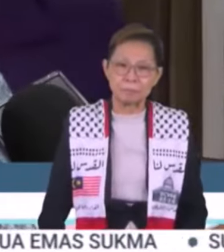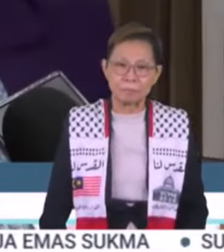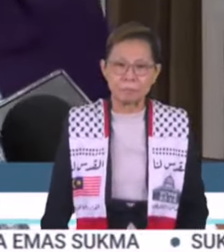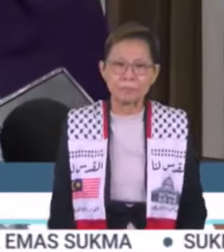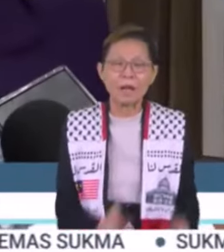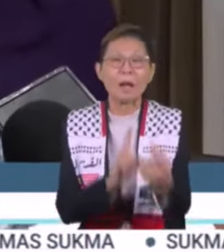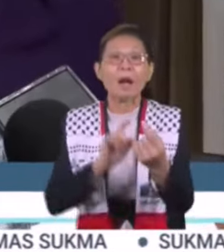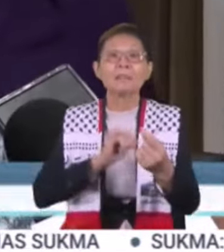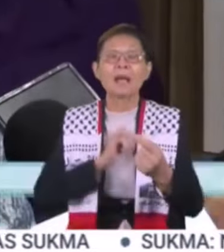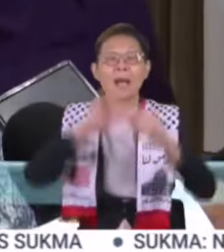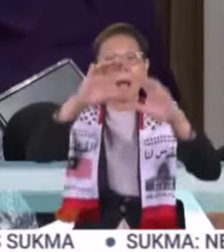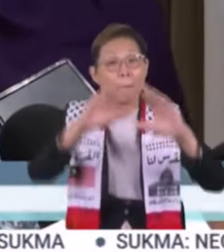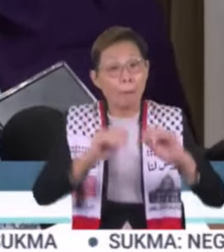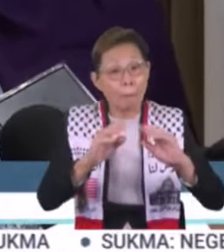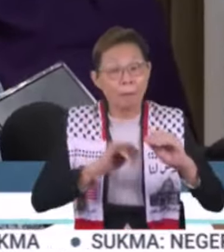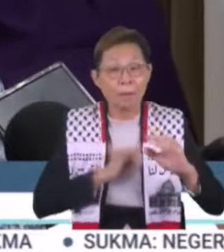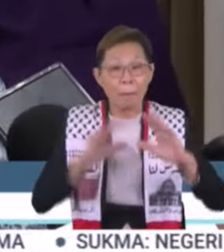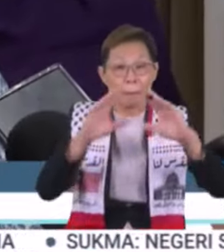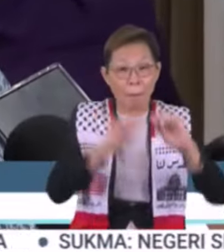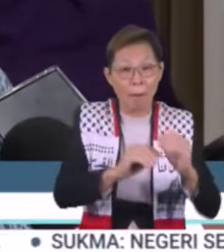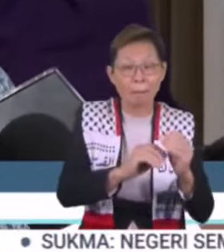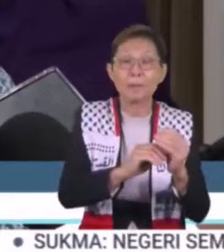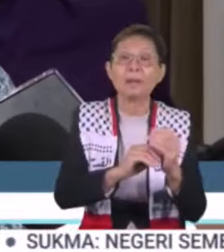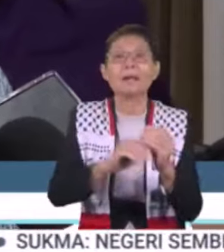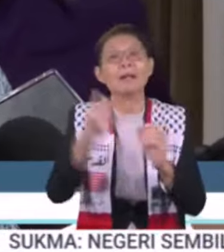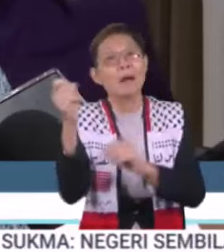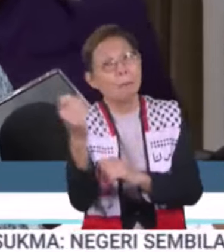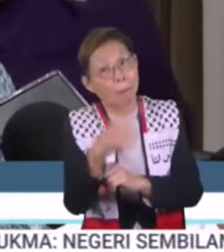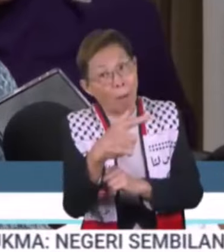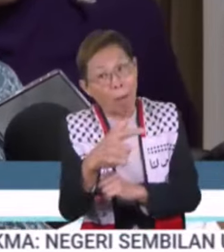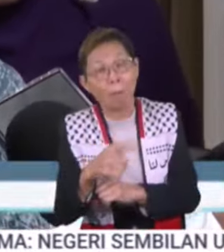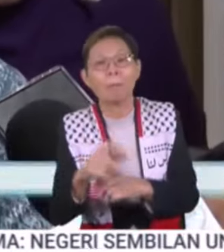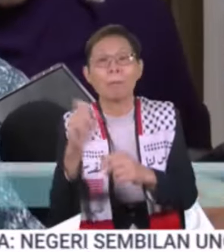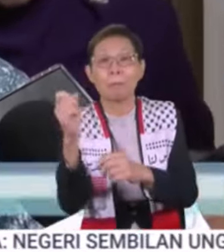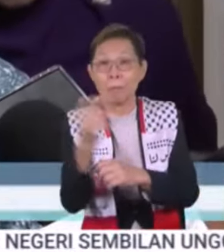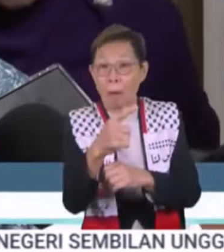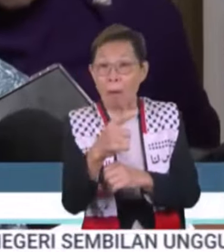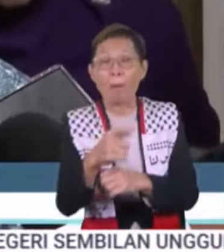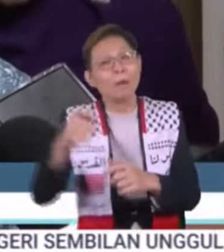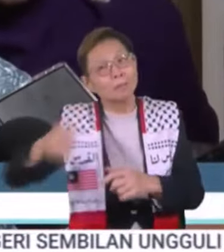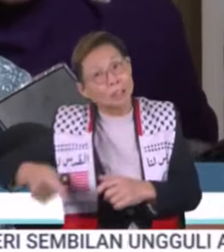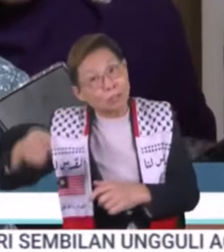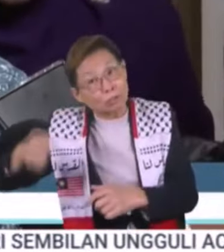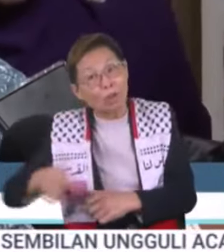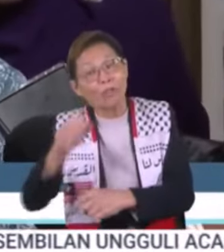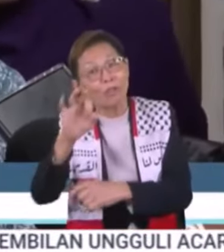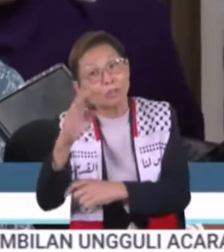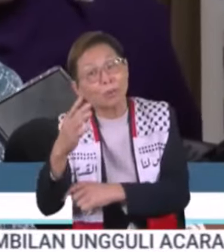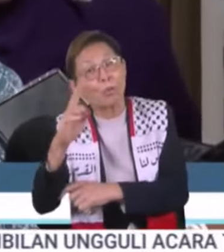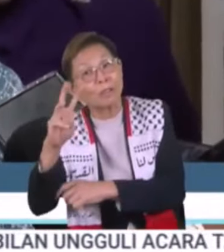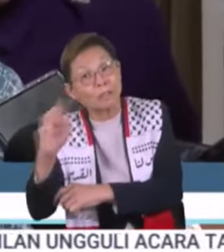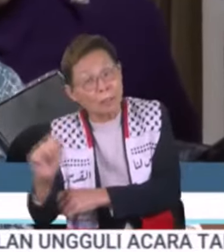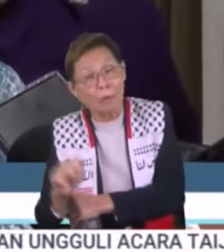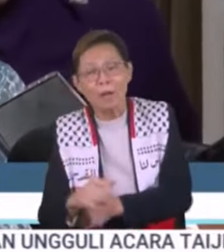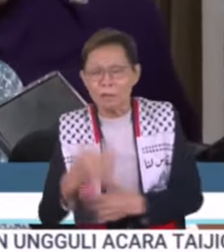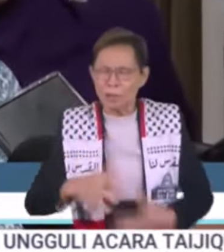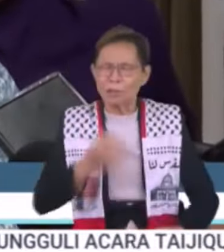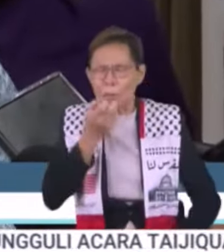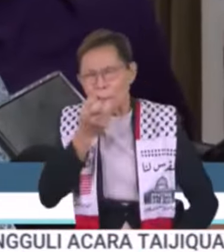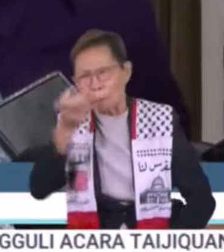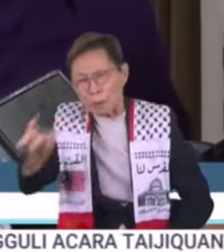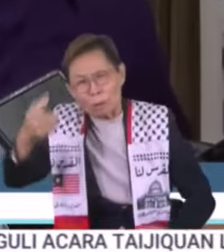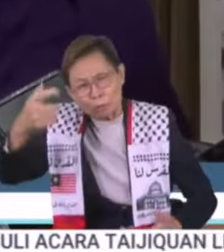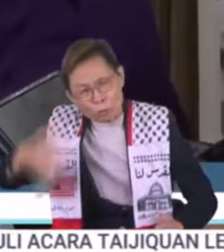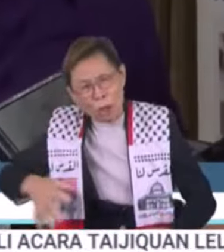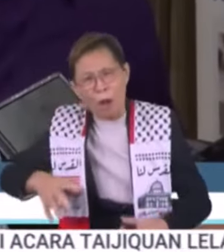Dalam pertemuan saya dengan platform-platform media sosial di Singapura, saya telah menegaskan bahawa platform-platform juga